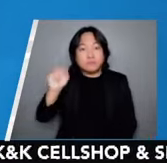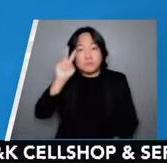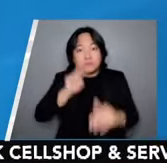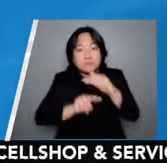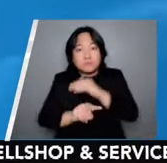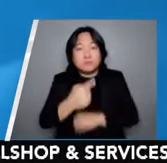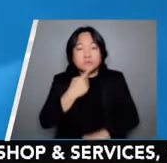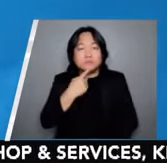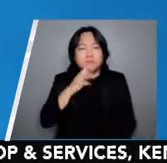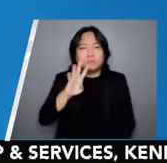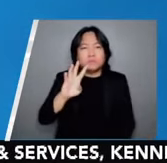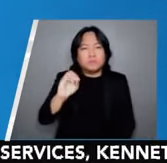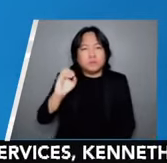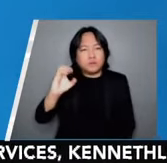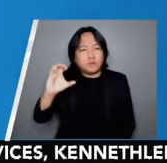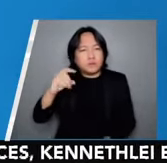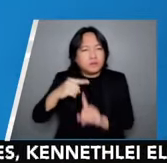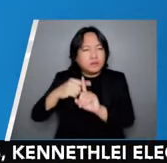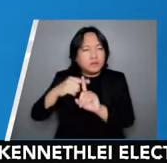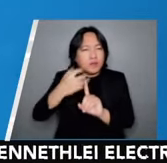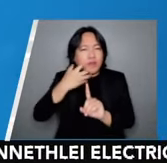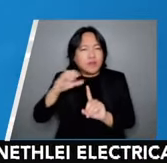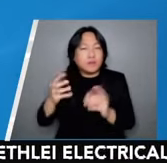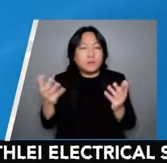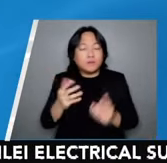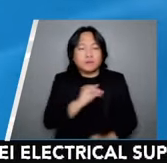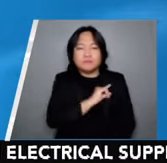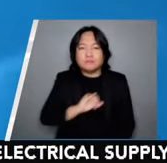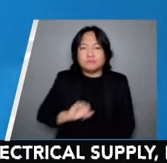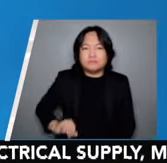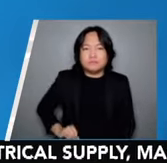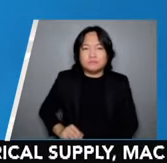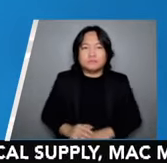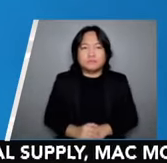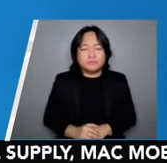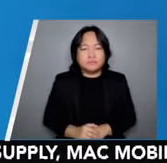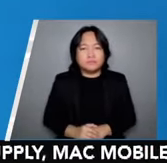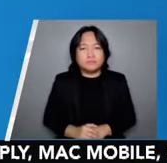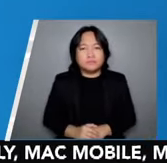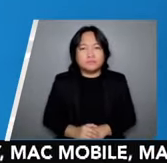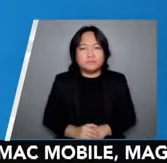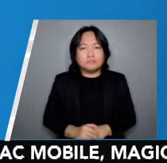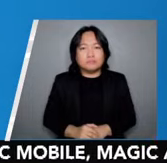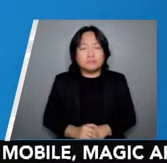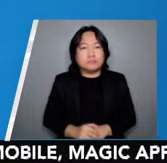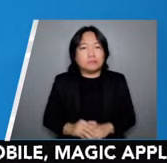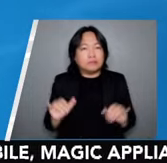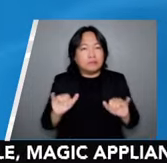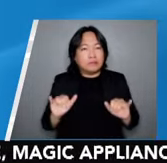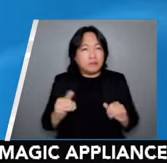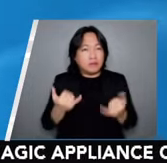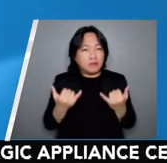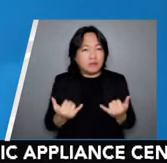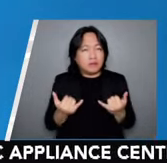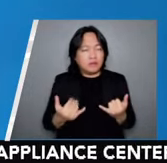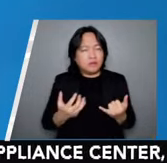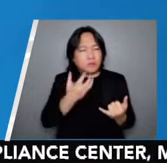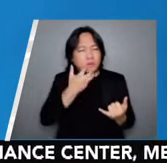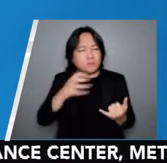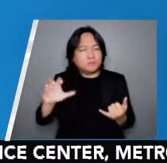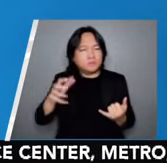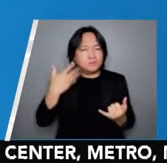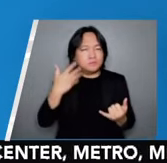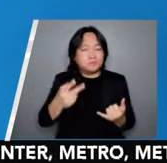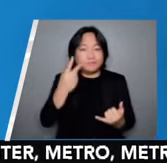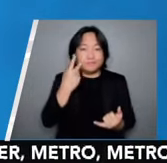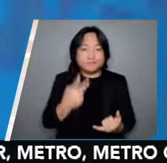Lunes sa Etiaga, Isabela. Iba ang air temperature sa isa pa nating sinusuka tuwing dry season, ang heat index. Ngayong araw, posibleng